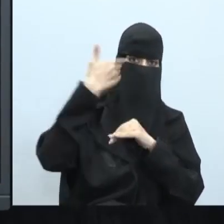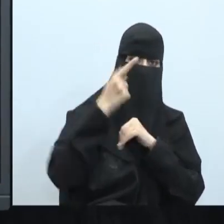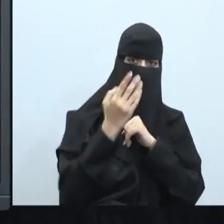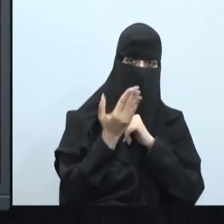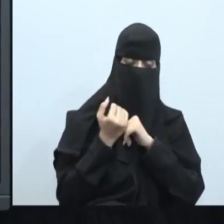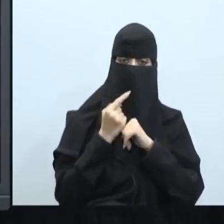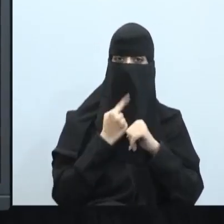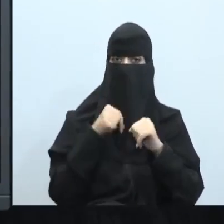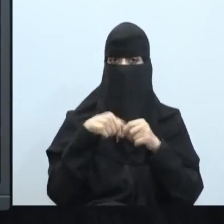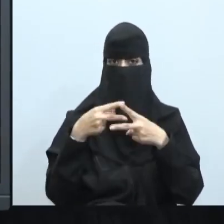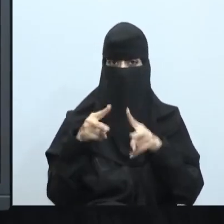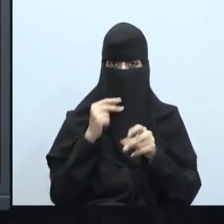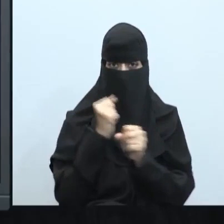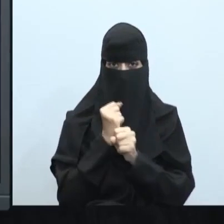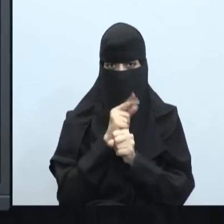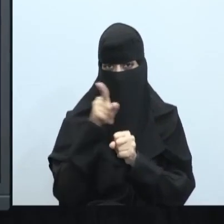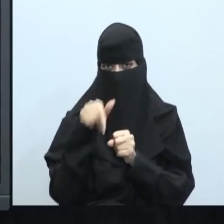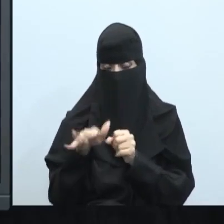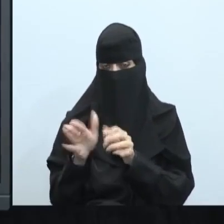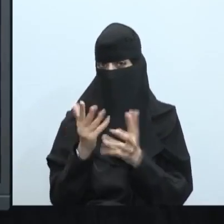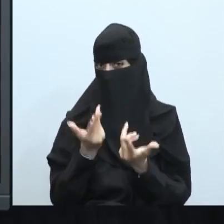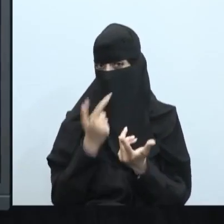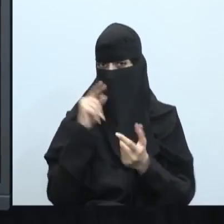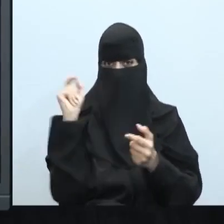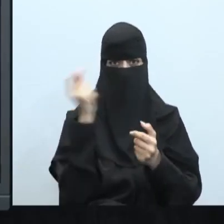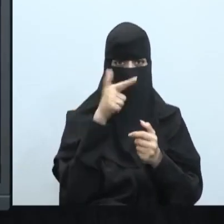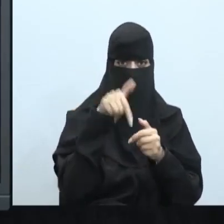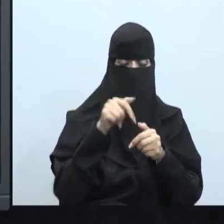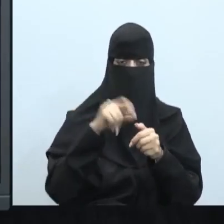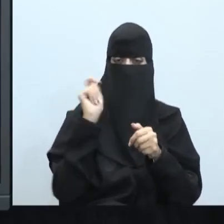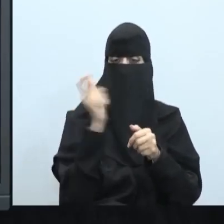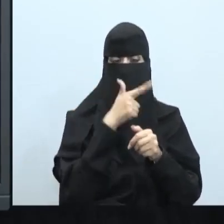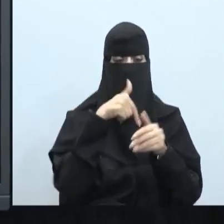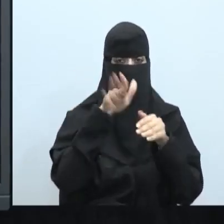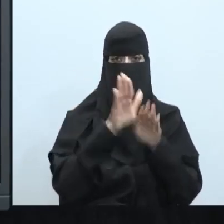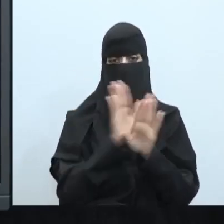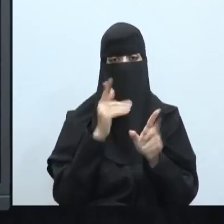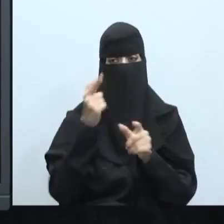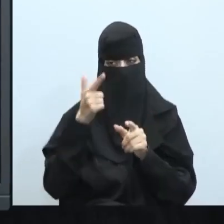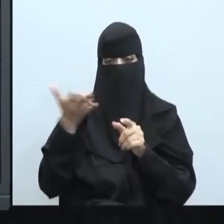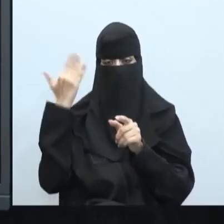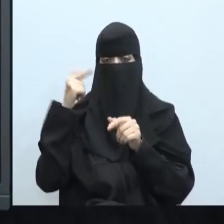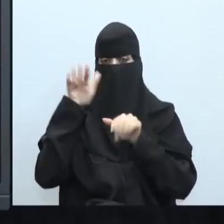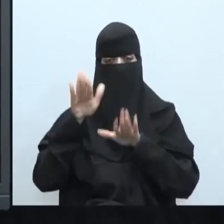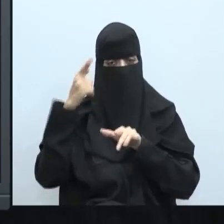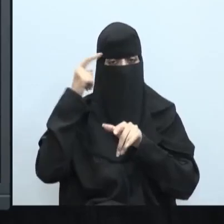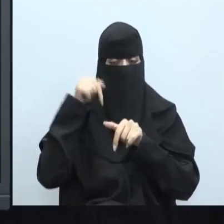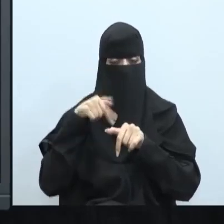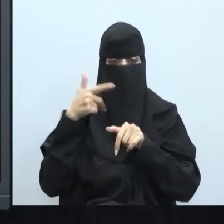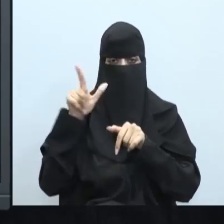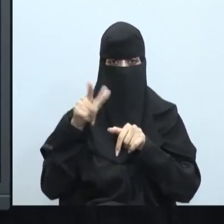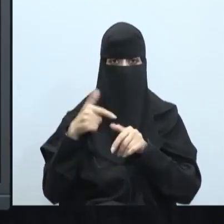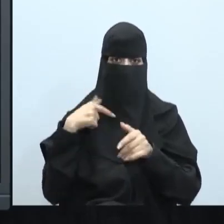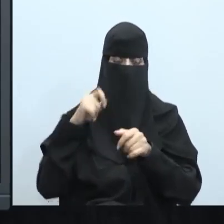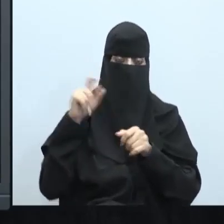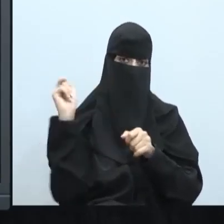ترغب بتشغيل هذا التطبيق فمباشره يقوم بتنفيذه خلاص هو متاكد من الاخطاء فتكون سرعتها